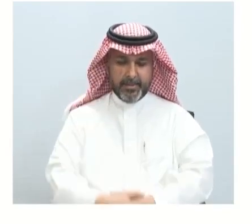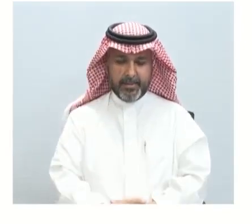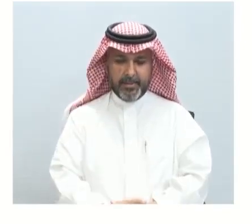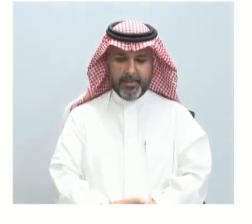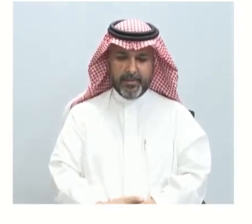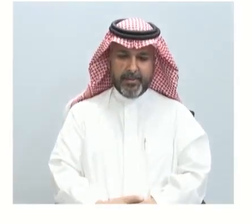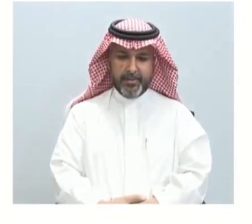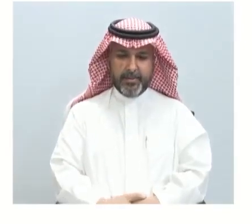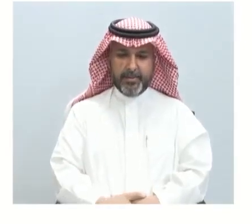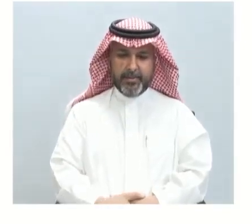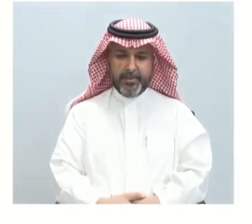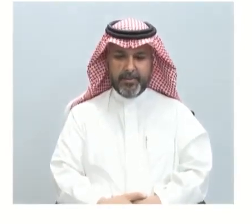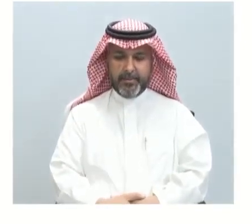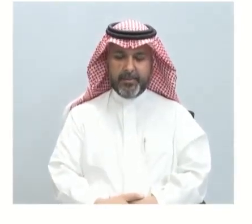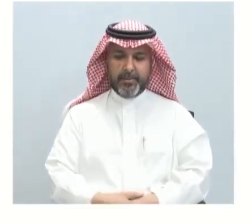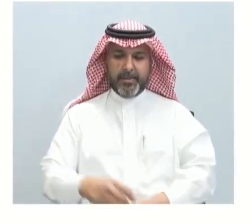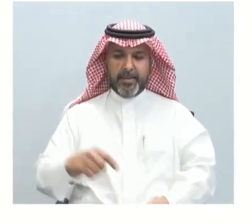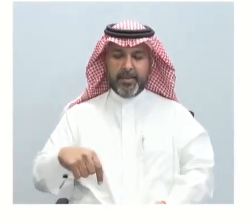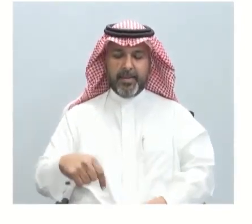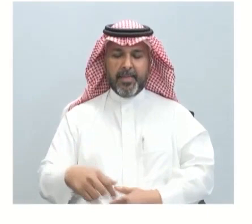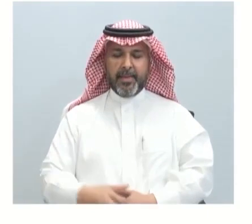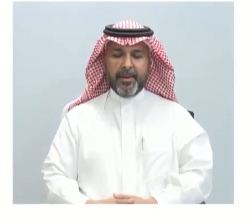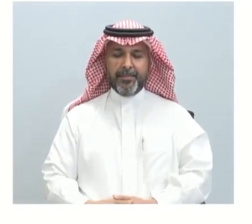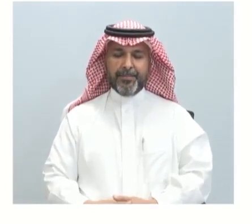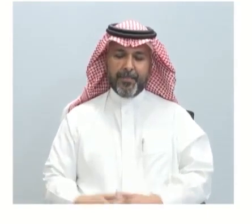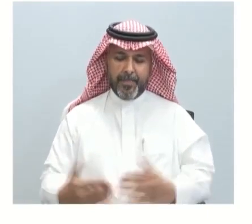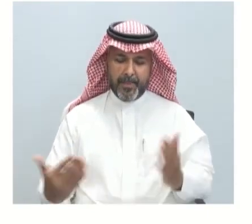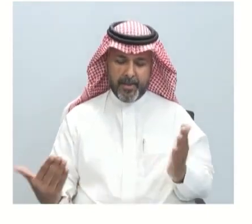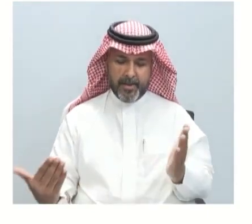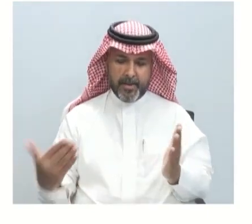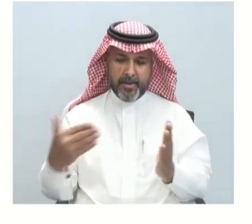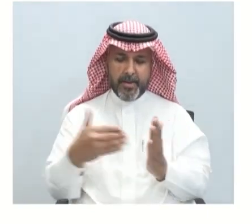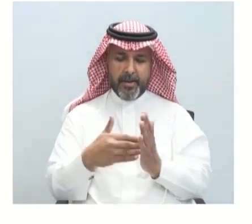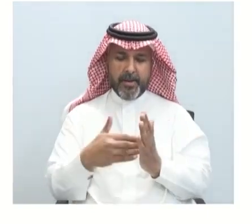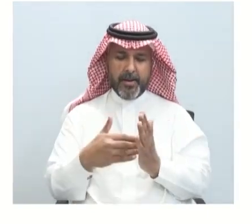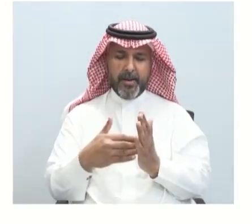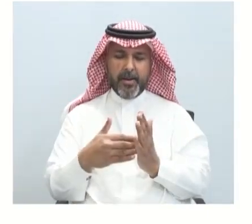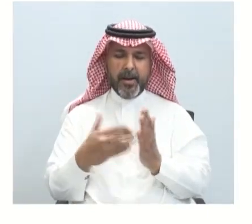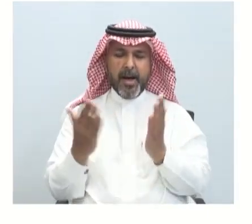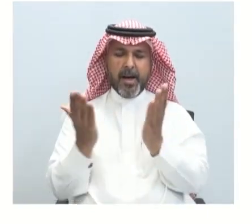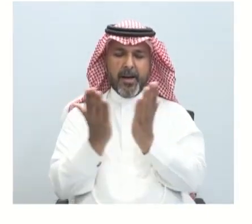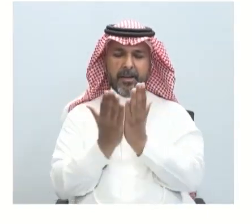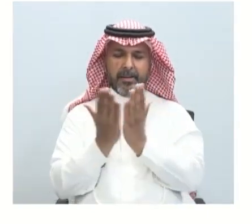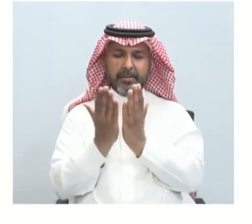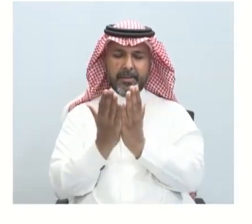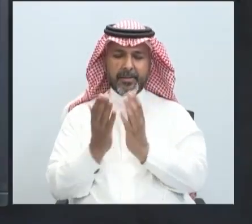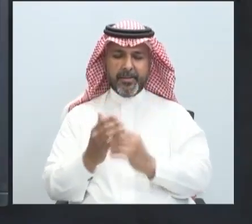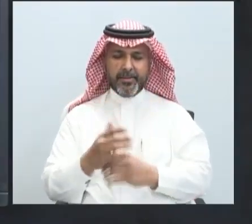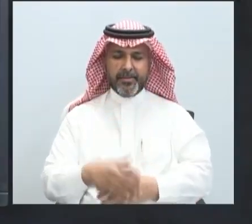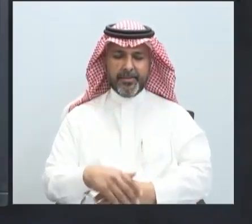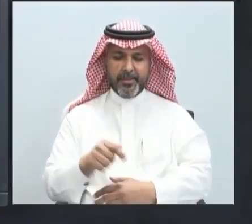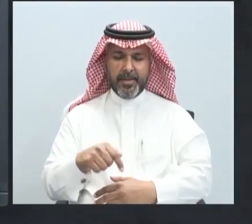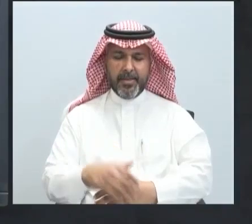الانفصالي الثاني بهذا السؤال نكون قد وصلنا الى القسام او انتهاء من الانقسام المنصف